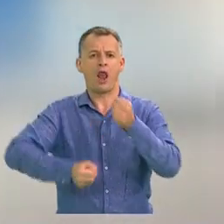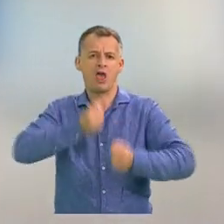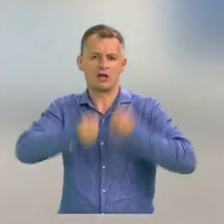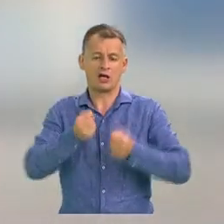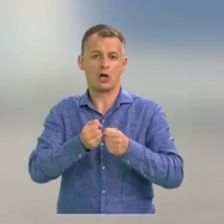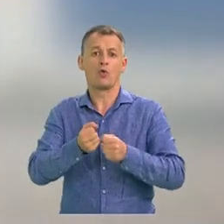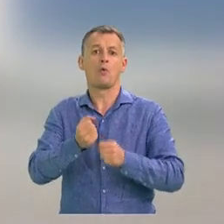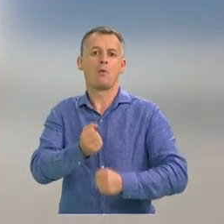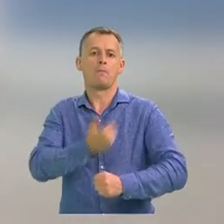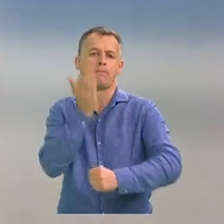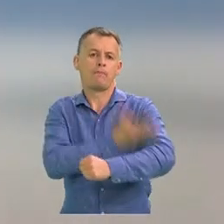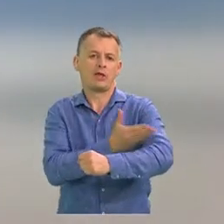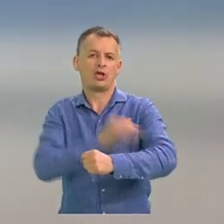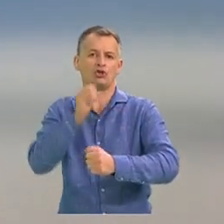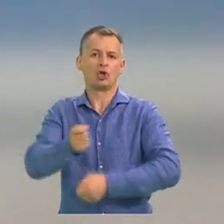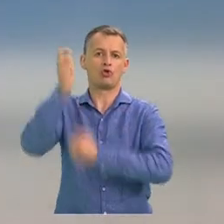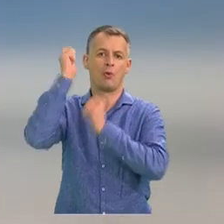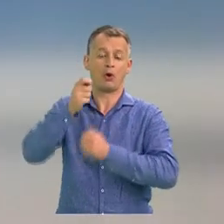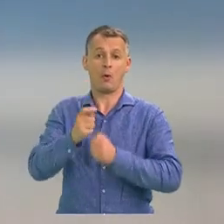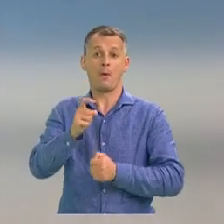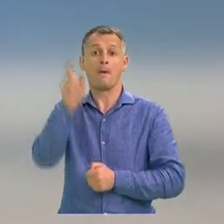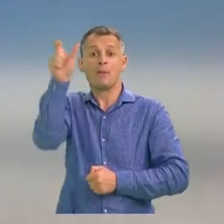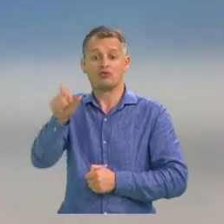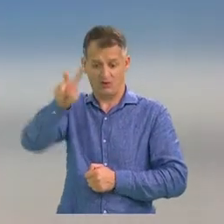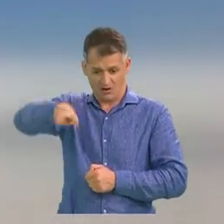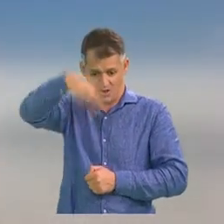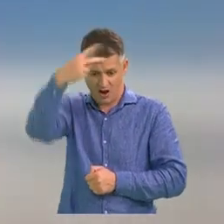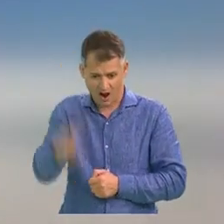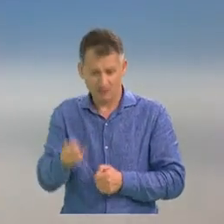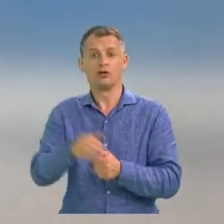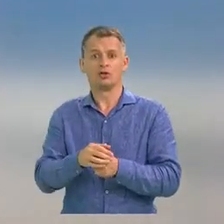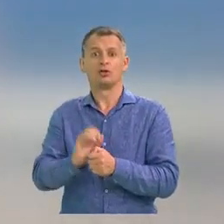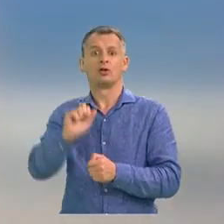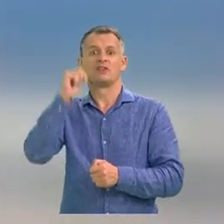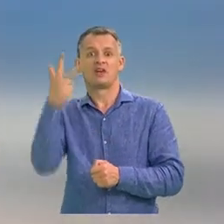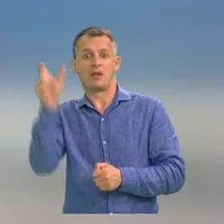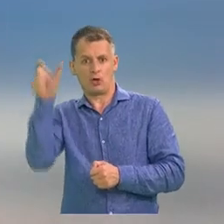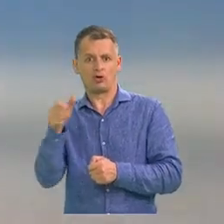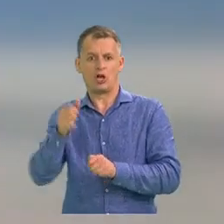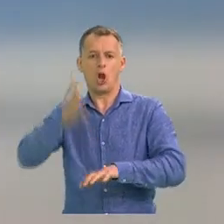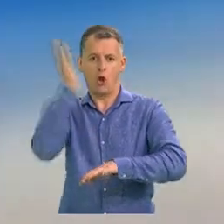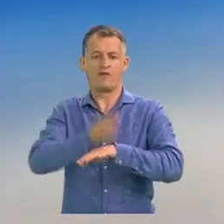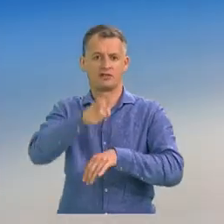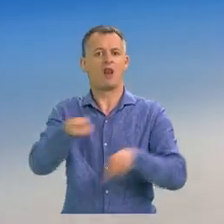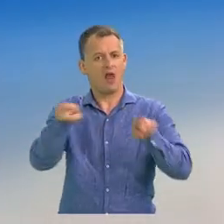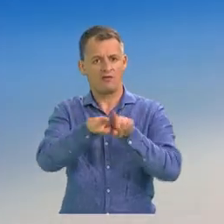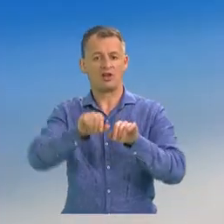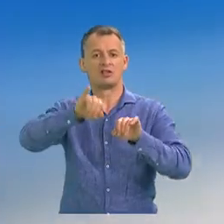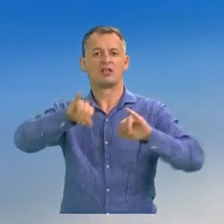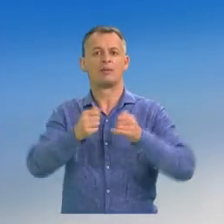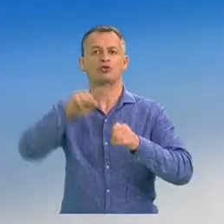un moment dat, una dintre victime se împiedică, iar trei dintre agresori încep să-l lovească cu putere. Aceeași soartă a avut-o și prietenul său. Mamă,